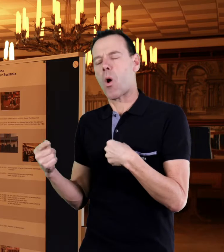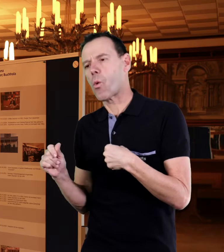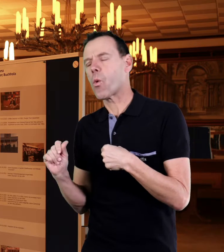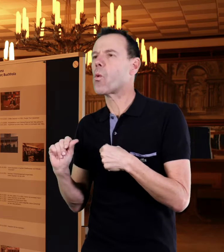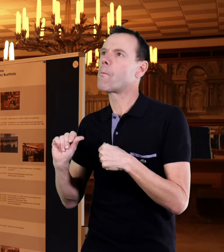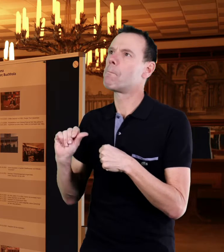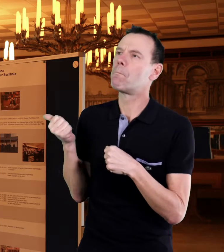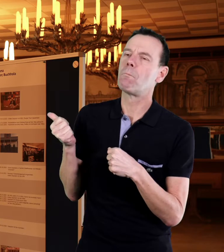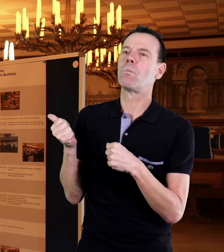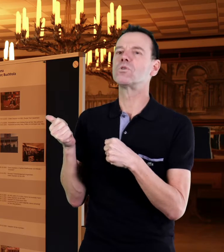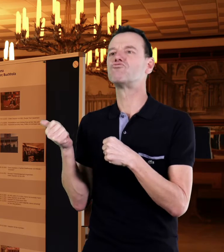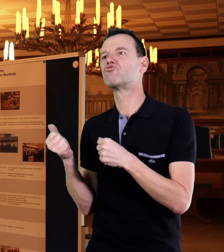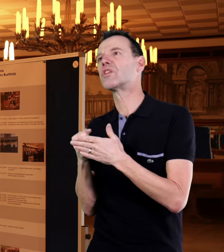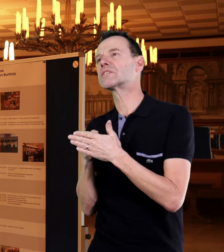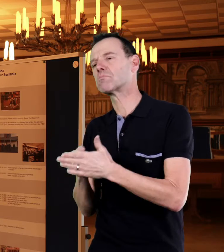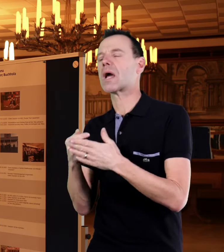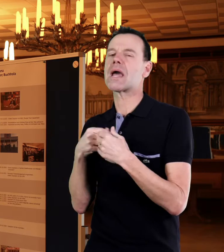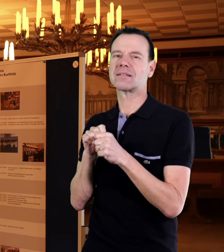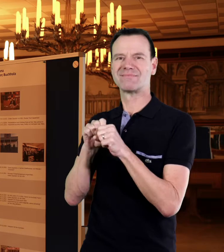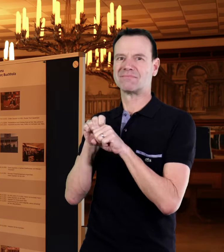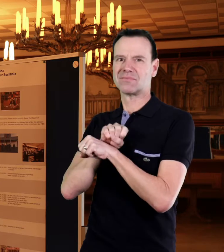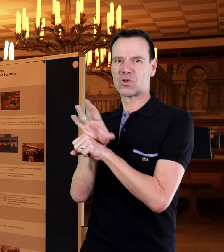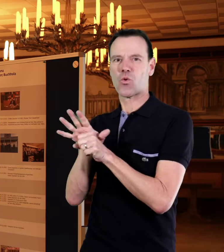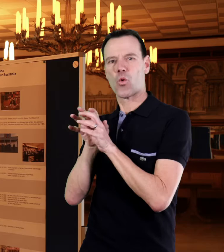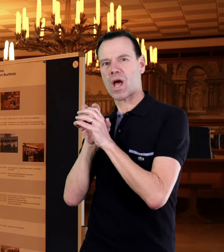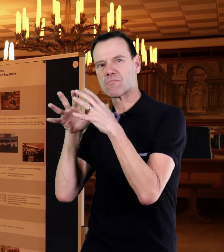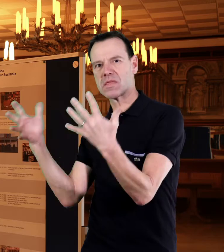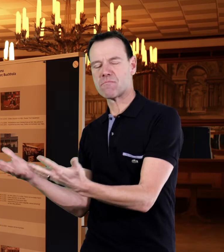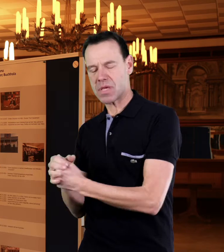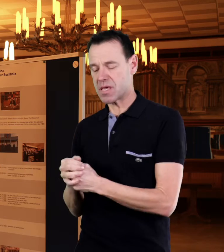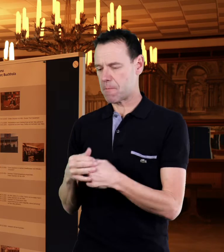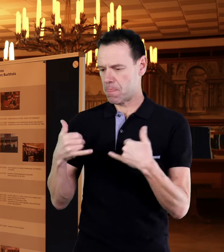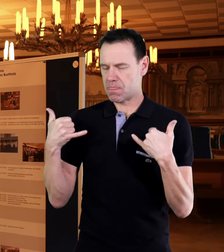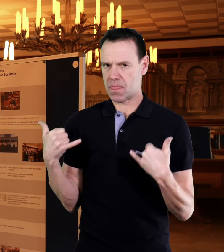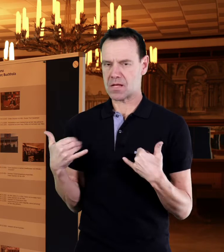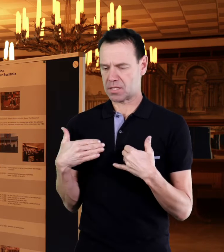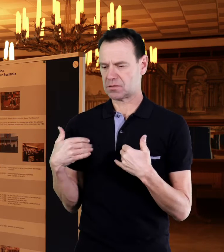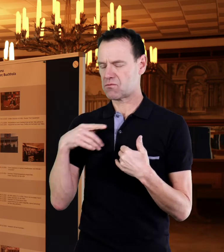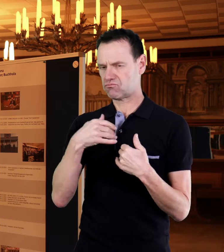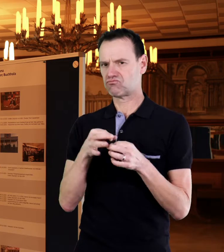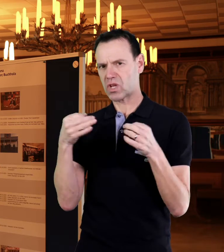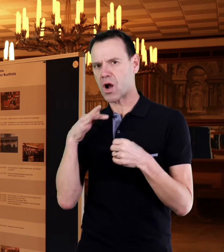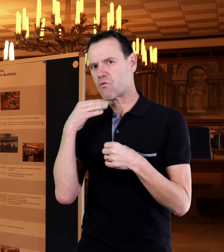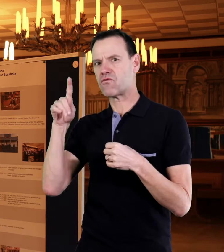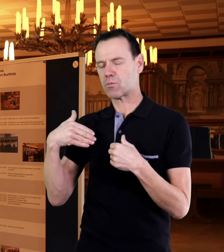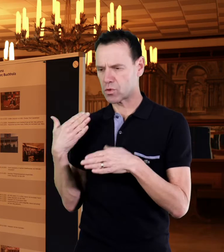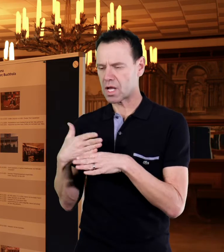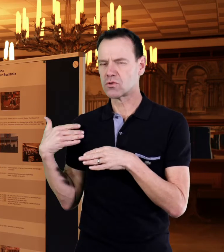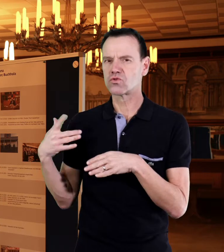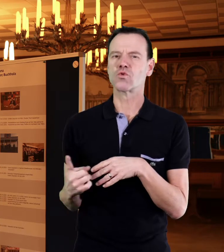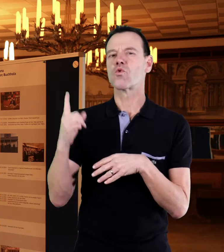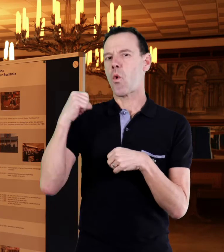von den Anstrengungen in der Corona-Pandemie gekennzeichnet. Wir erleben in diesen Tagen und Monaten ganz besonders herausfordernde